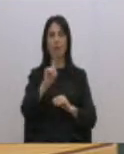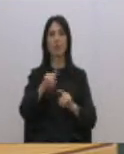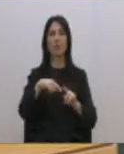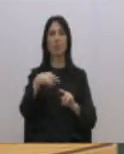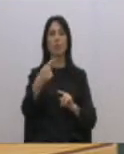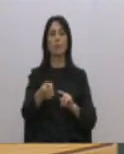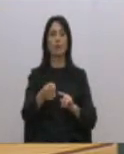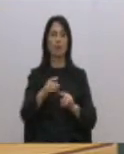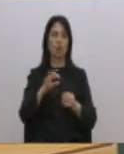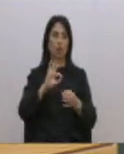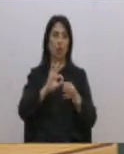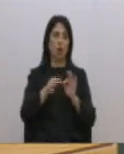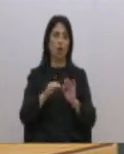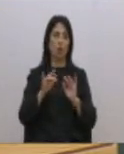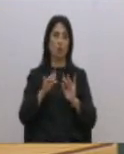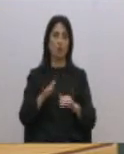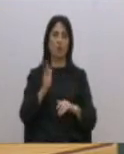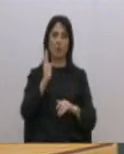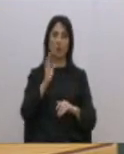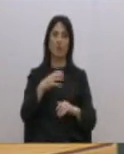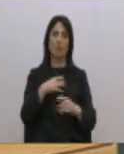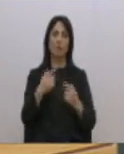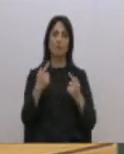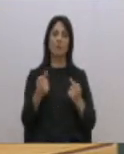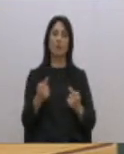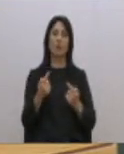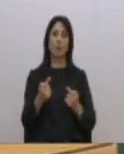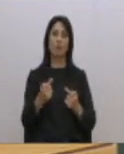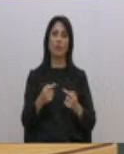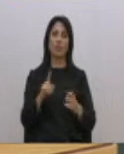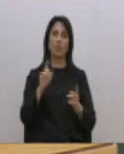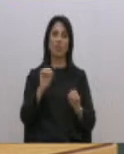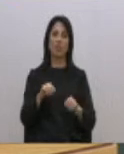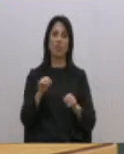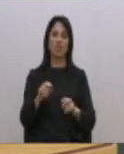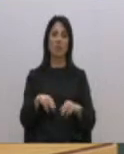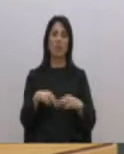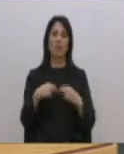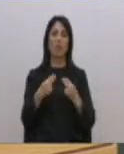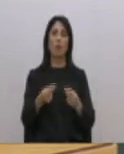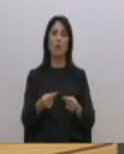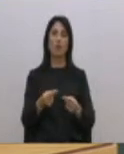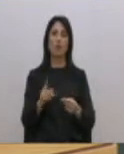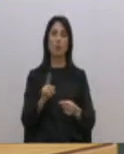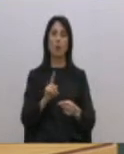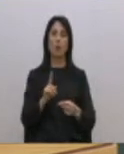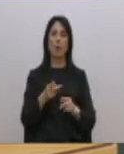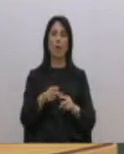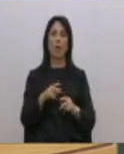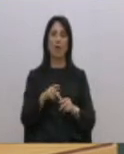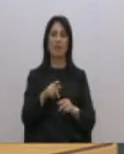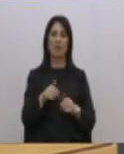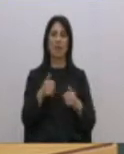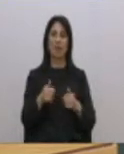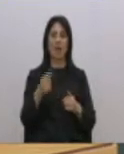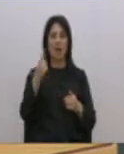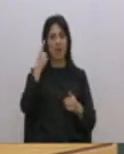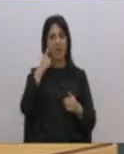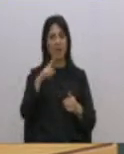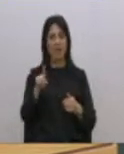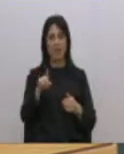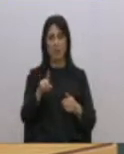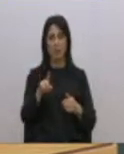șemdgomșii, congratul Isaac Mistuiz, iknebam nișnolovani, dar și sad leblobas mokcems, rom es argi idea,